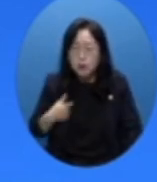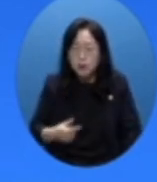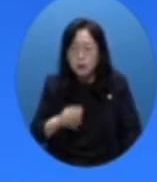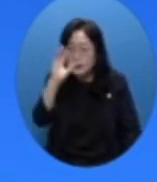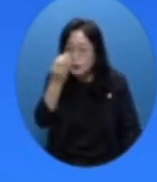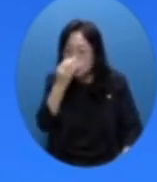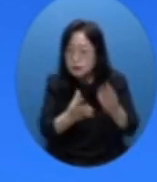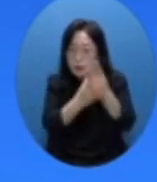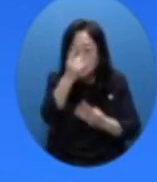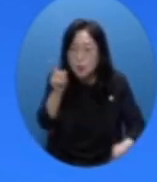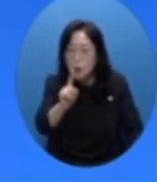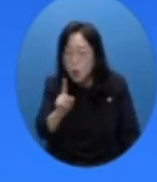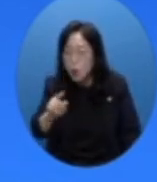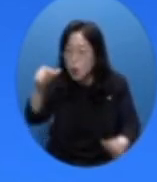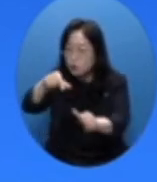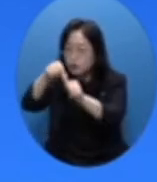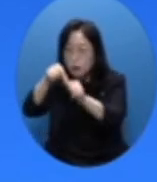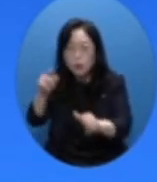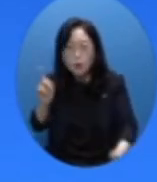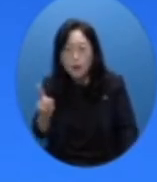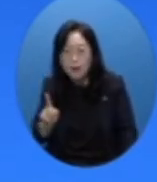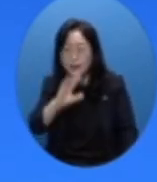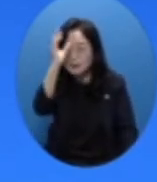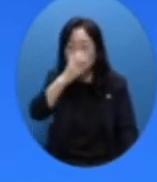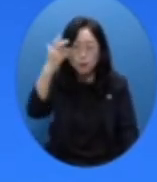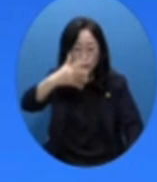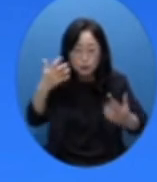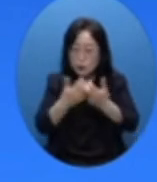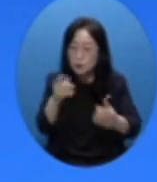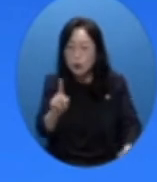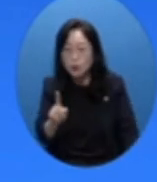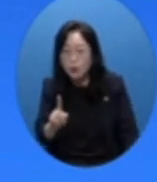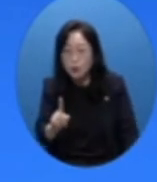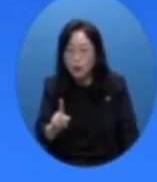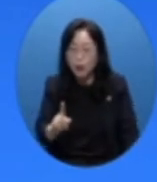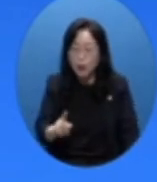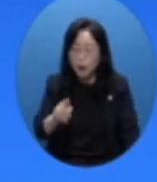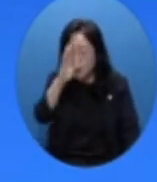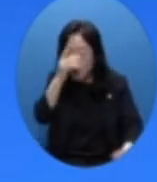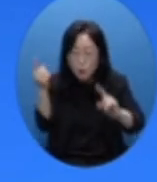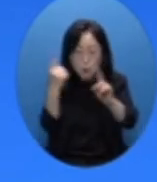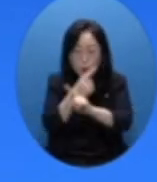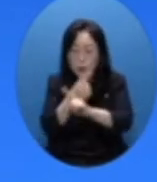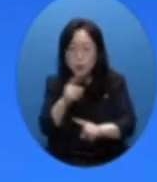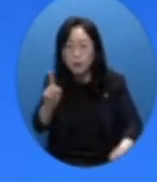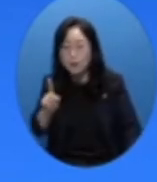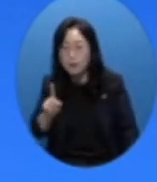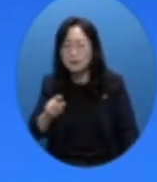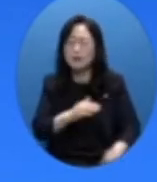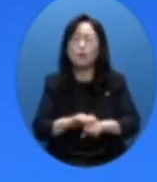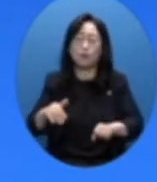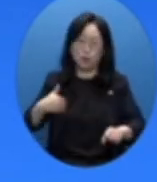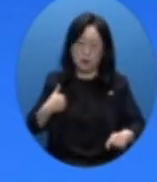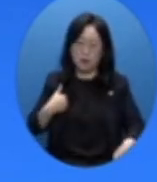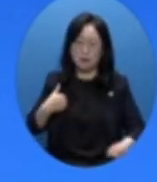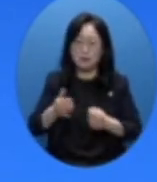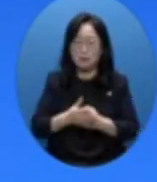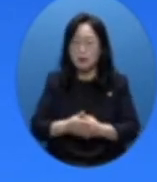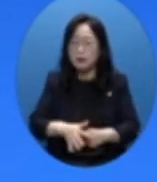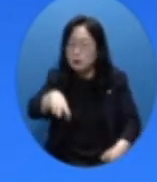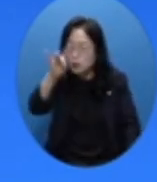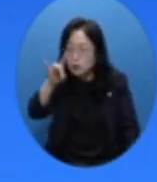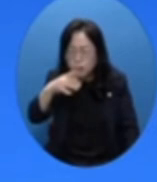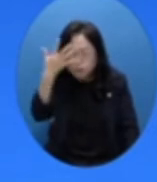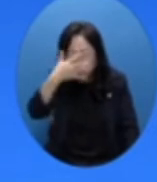무엇인지 구원의 교리 가 무엇인지 성령 충만이 무엇인지 16 아 무엇인지 잘 모릅니다 그래서 처음에는 어슴프레 보이는